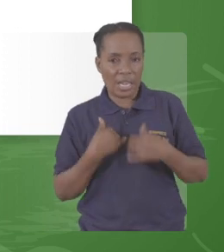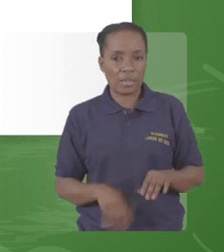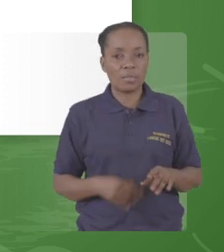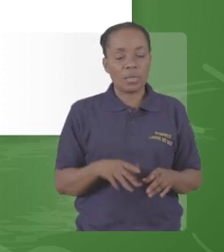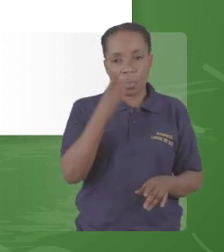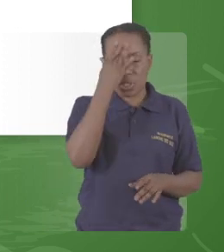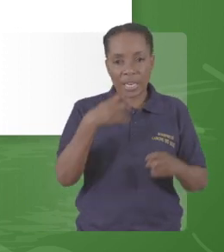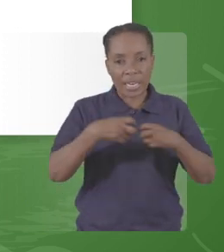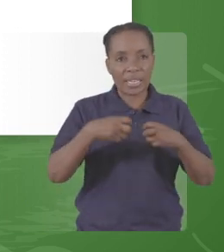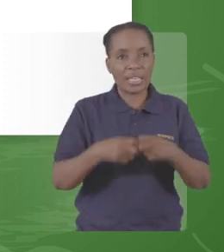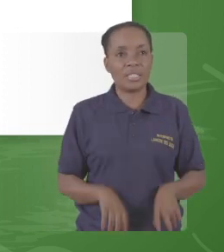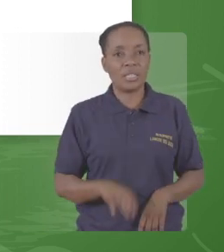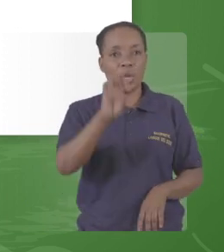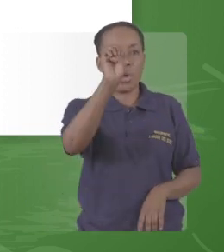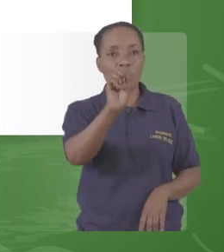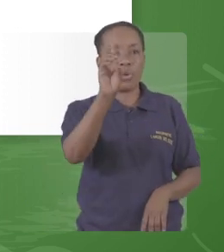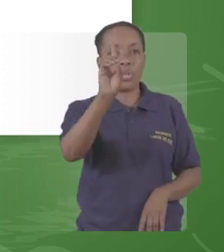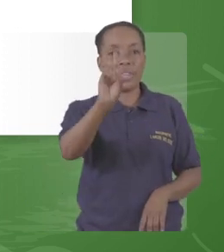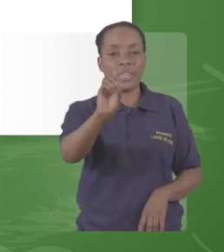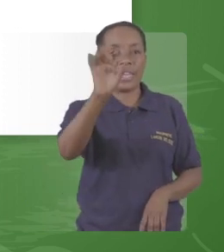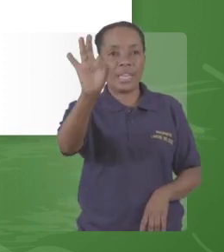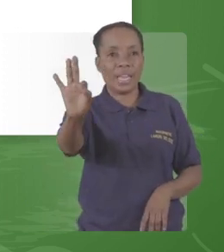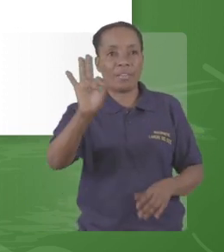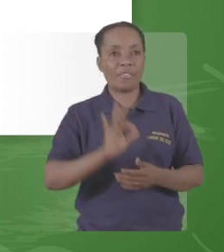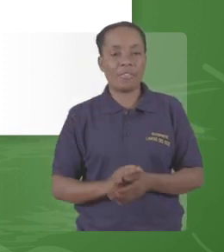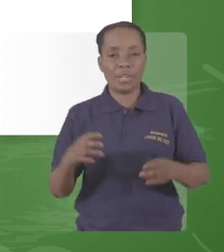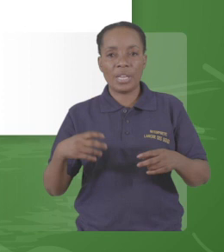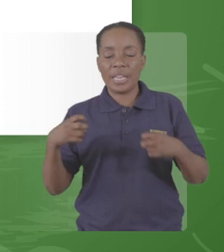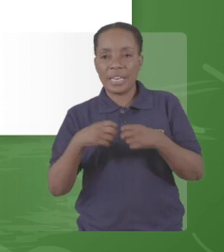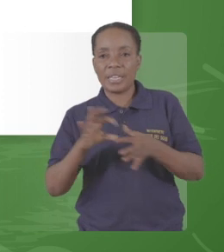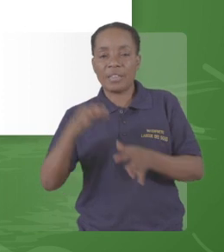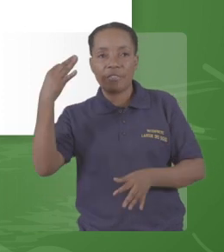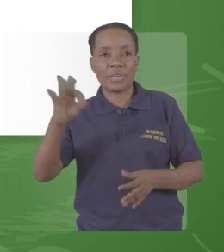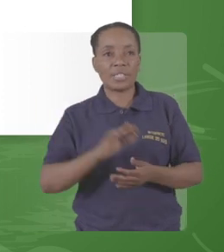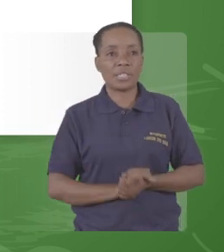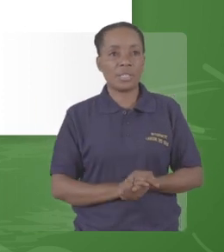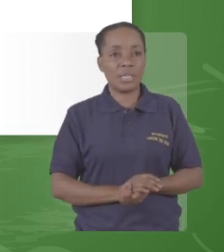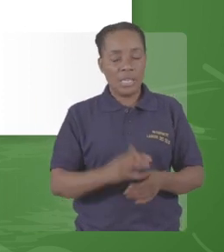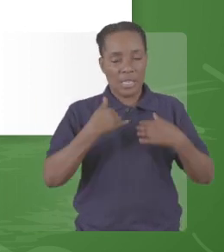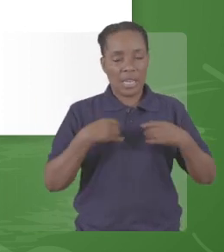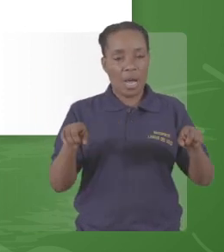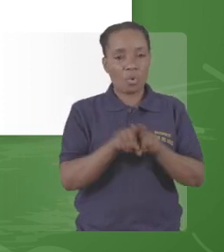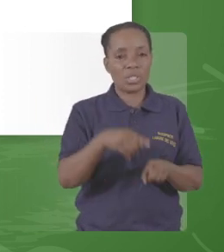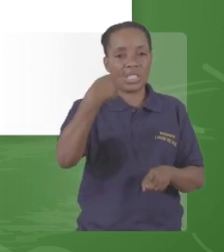de France. On peut citer toujours dans l'énergie, GDF, Gaz de France.